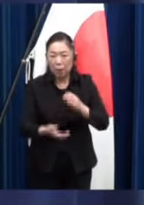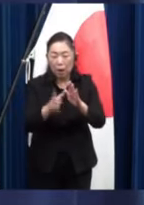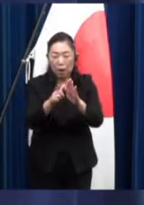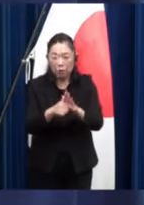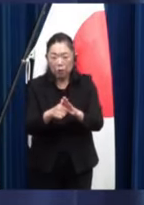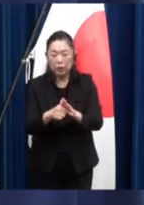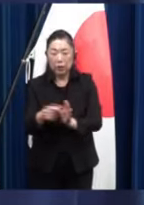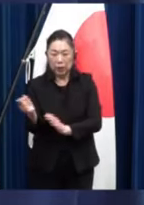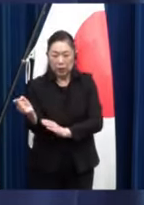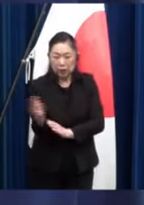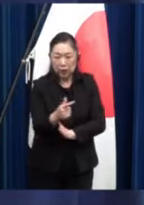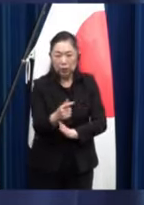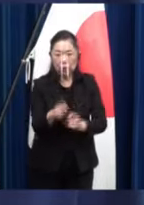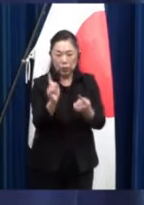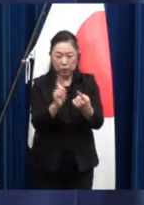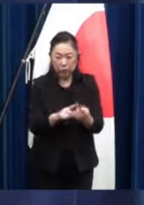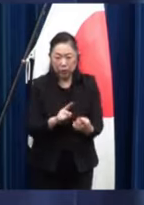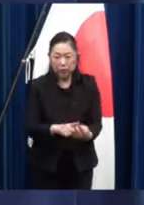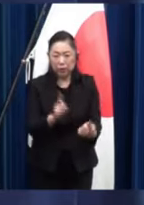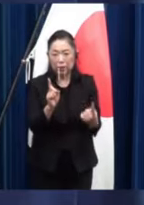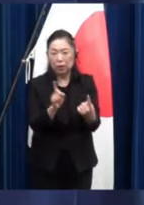に対処してきました。